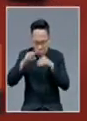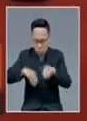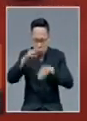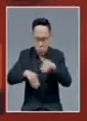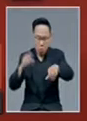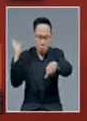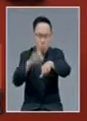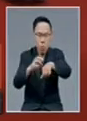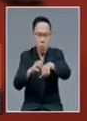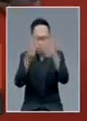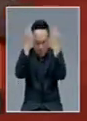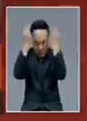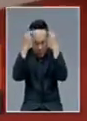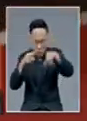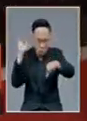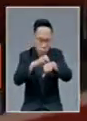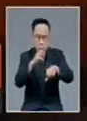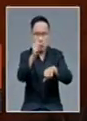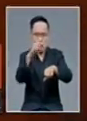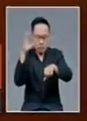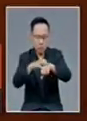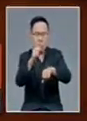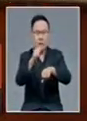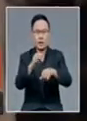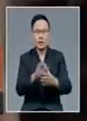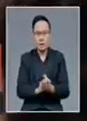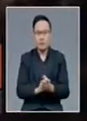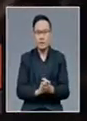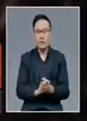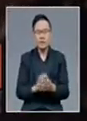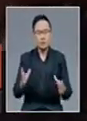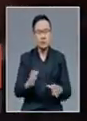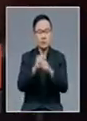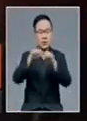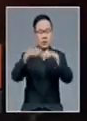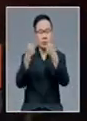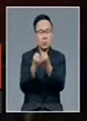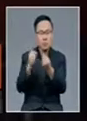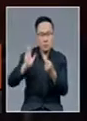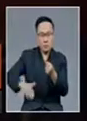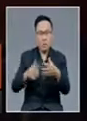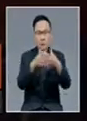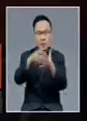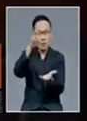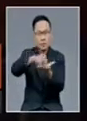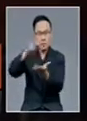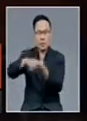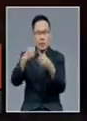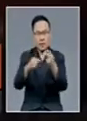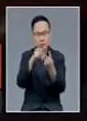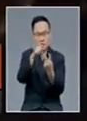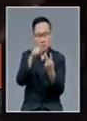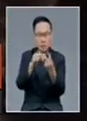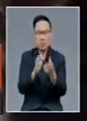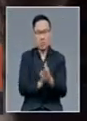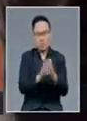เร็วสุนัขสายพันธุ์ที่จะได้รับการพิจารณาให้เป็นสายพันธุ์ใหม่จากทาง AKเนี่ยนะคะเขาบอกว่าจะต้องมีจำ